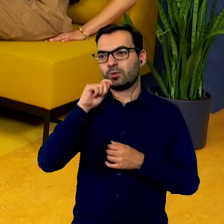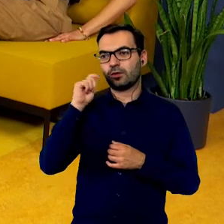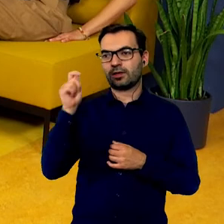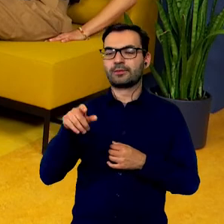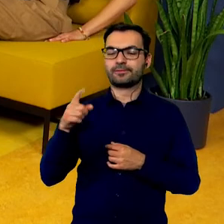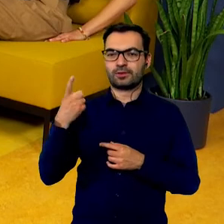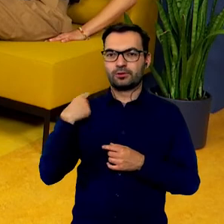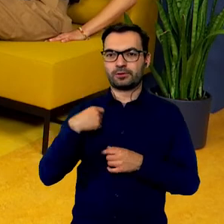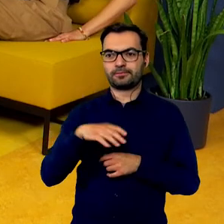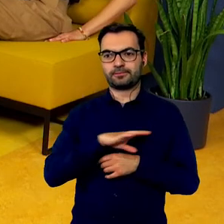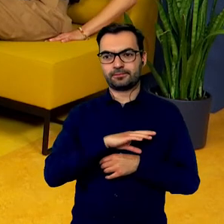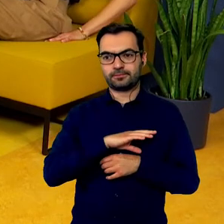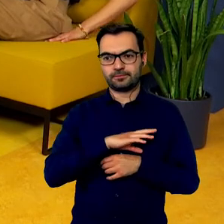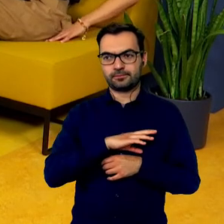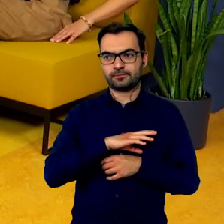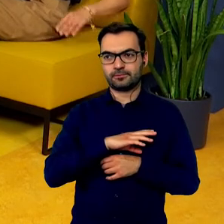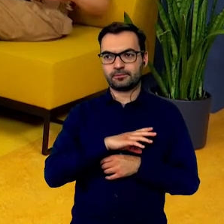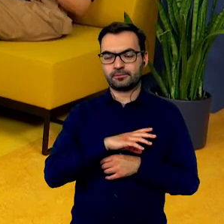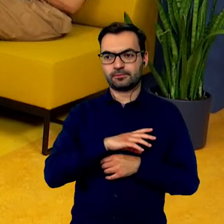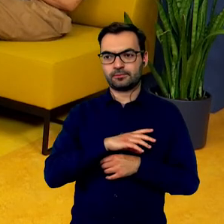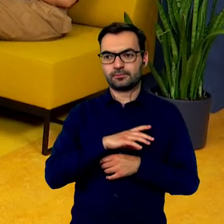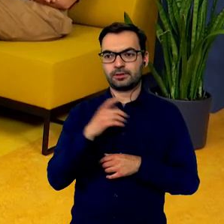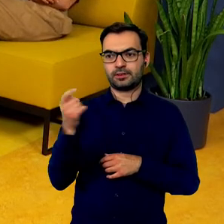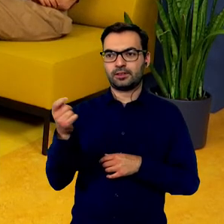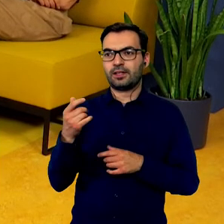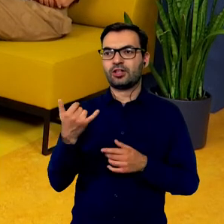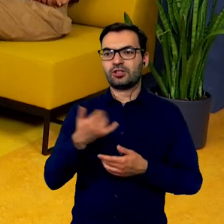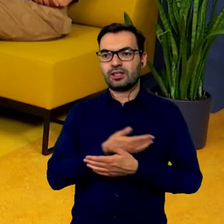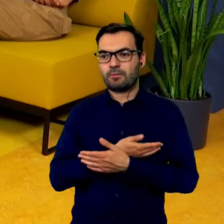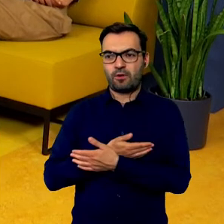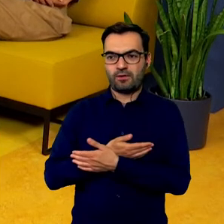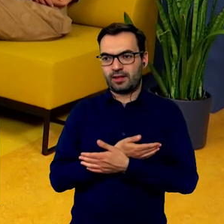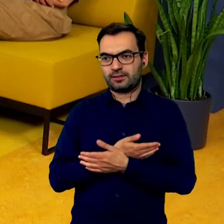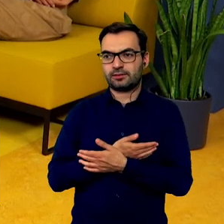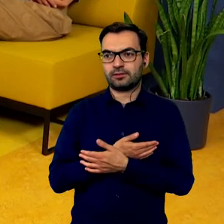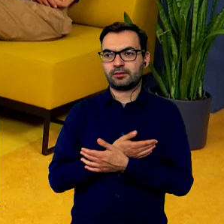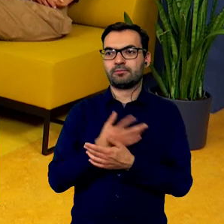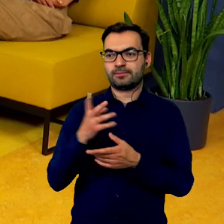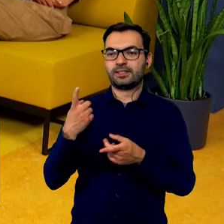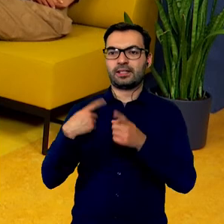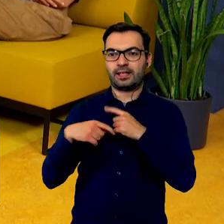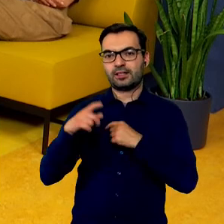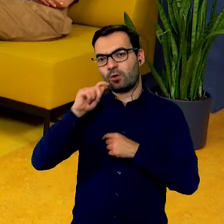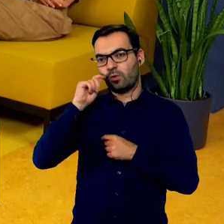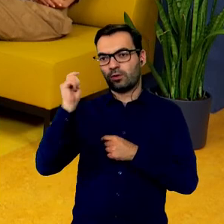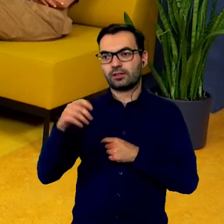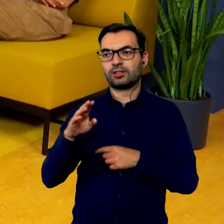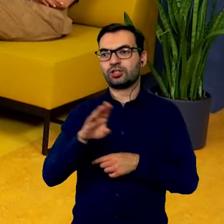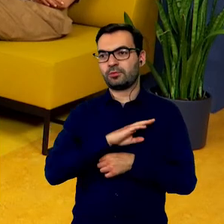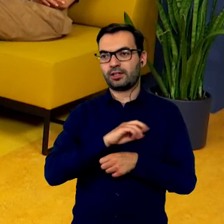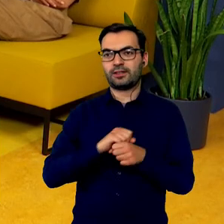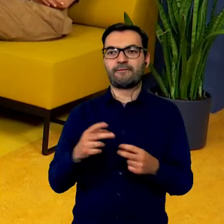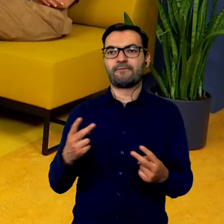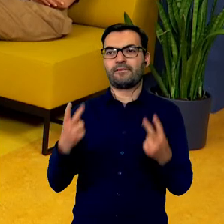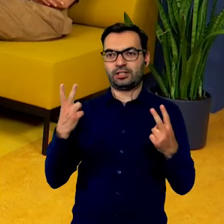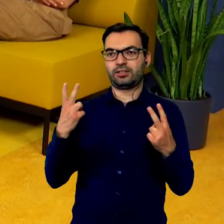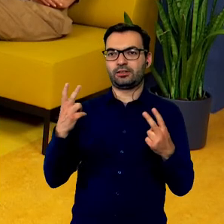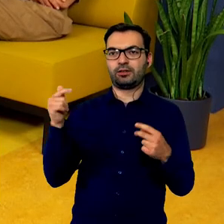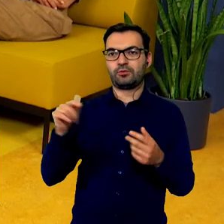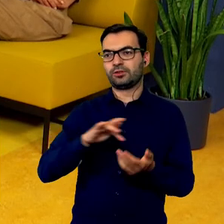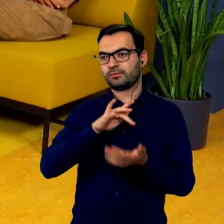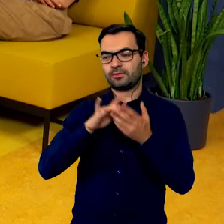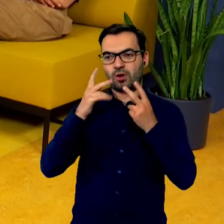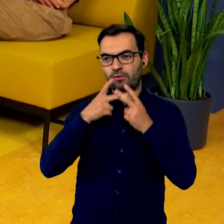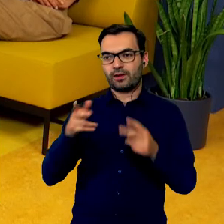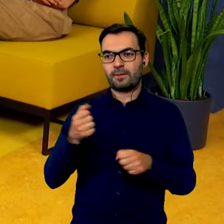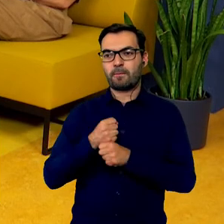zginęła, a właściwie pod bomby z niemowlęciem, bo jest taki zwyczaj na Ukrainie, śmierć jest ważniejsza, trzeba być na